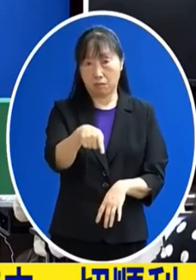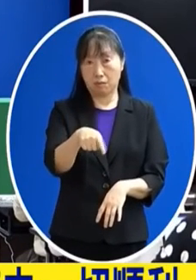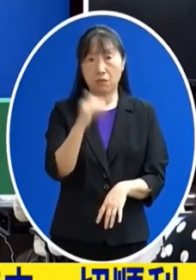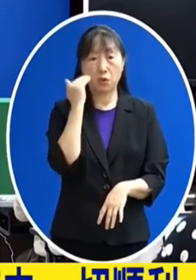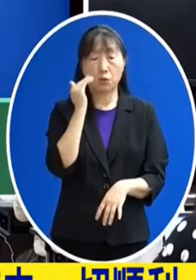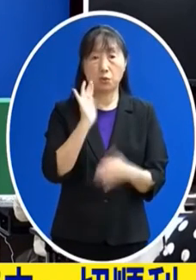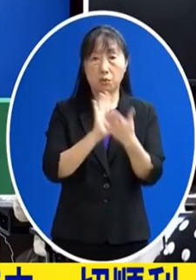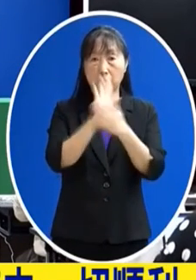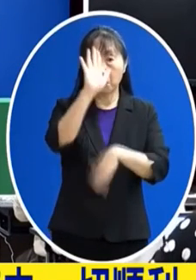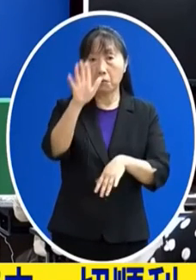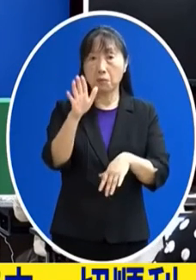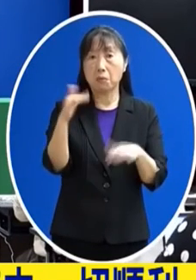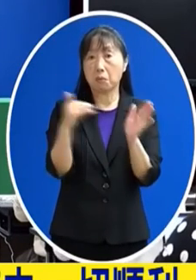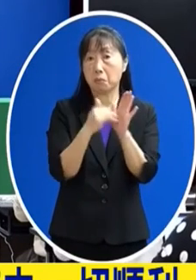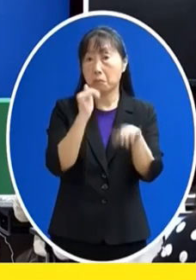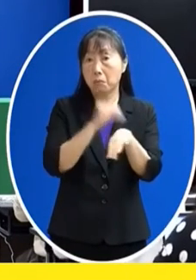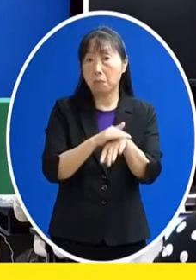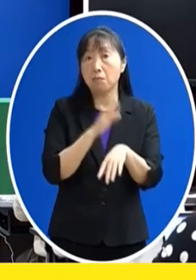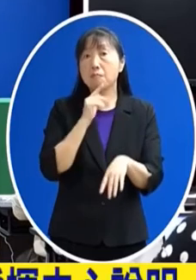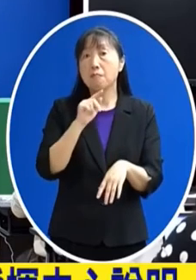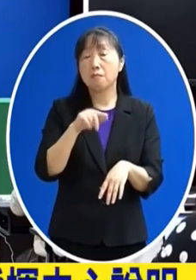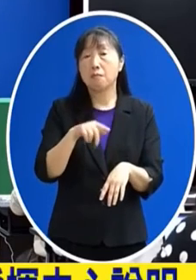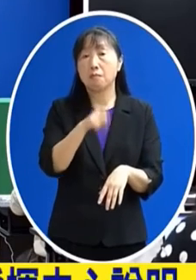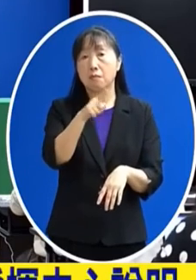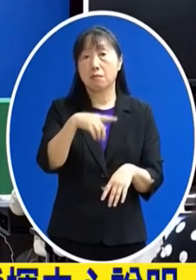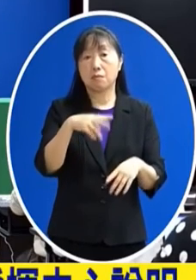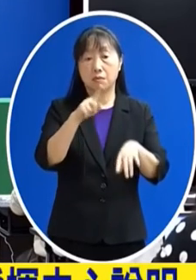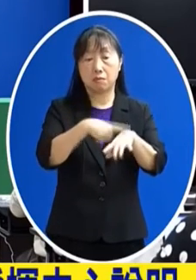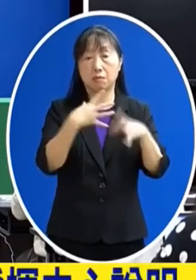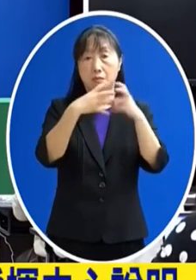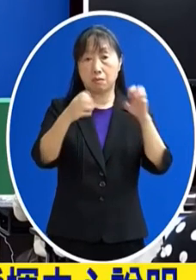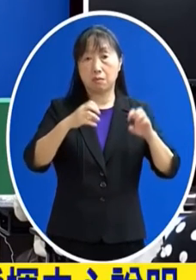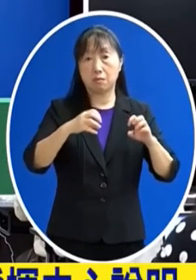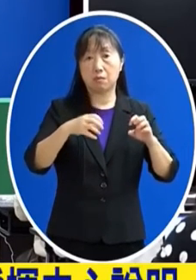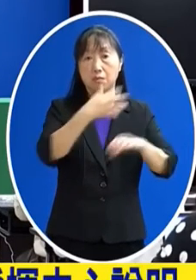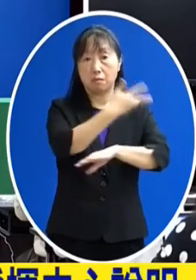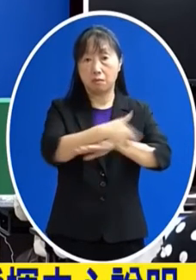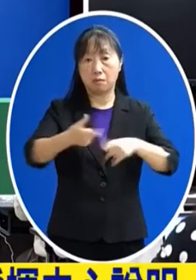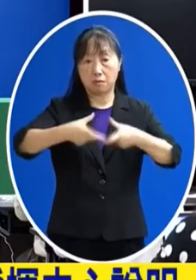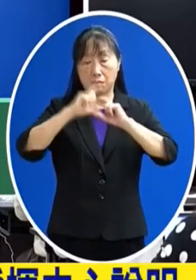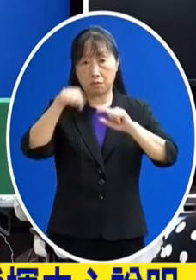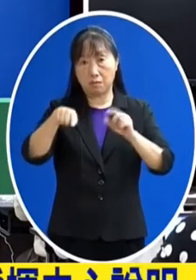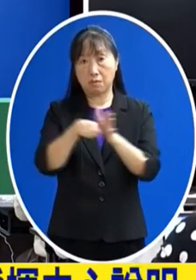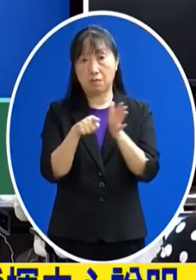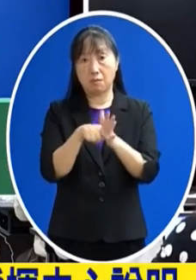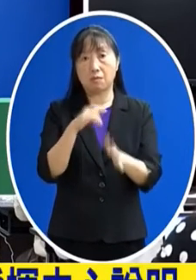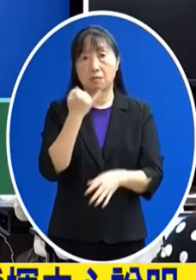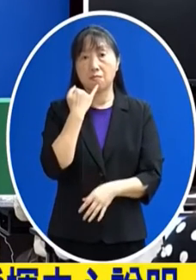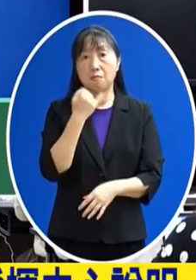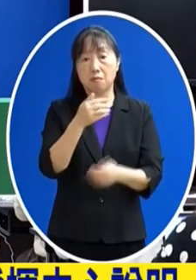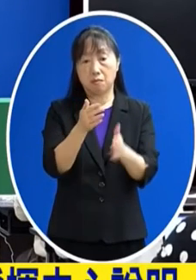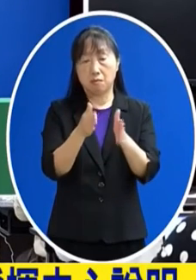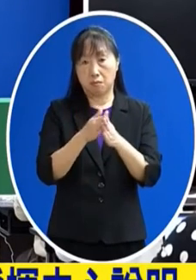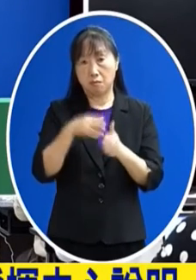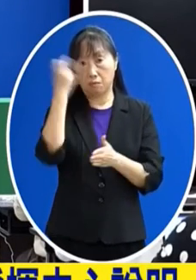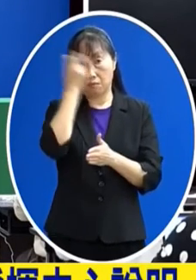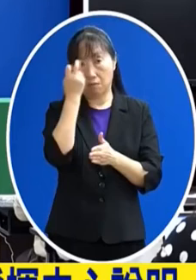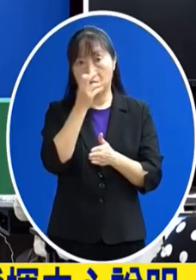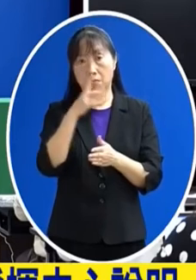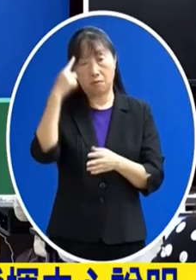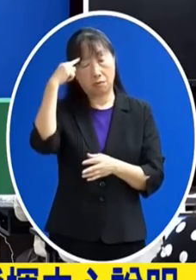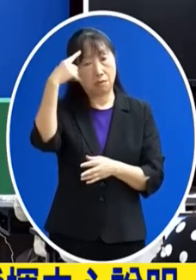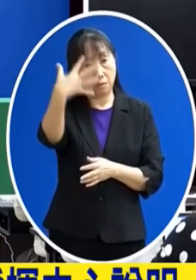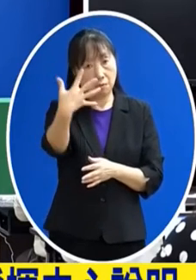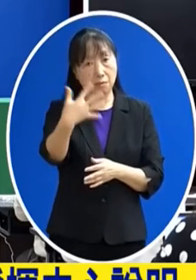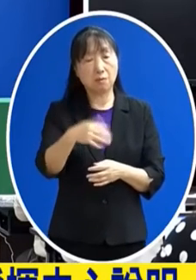型的话，我们从帛琉回台的国人是需要检疫5天的这个状况，但是因为有医界的医师有认为说，